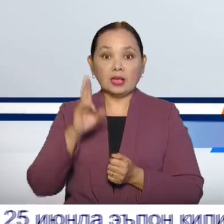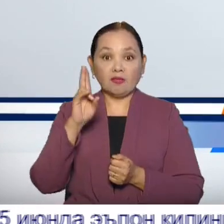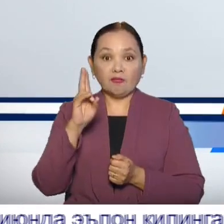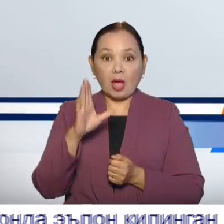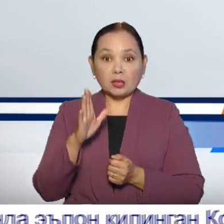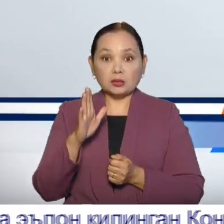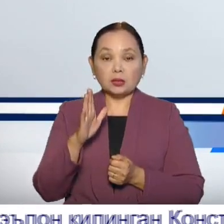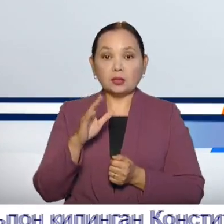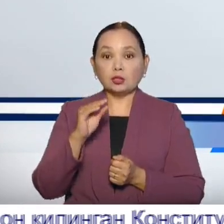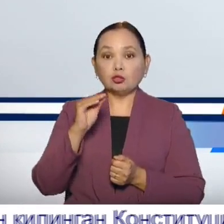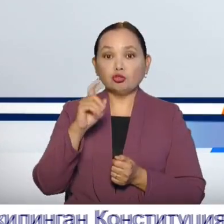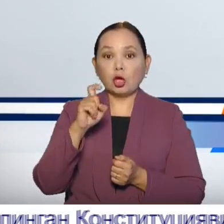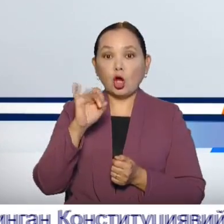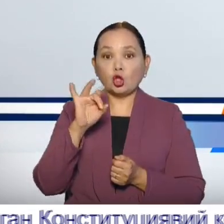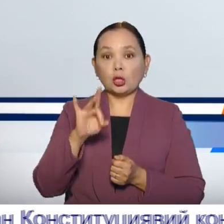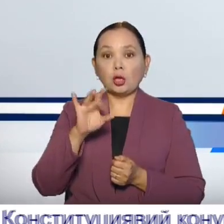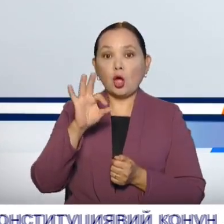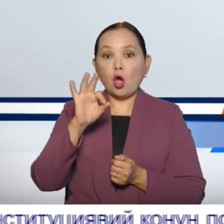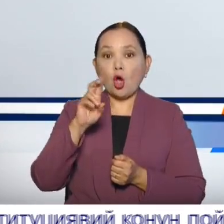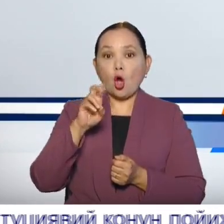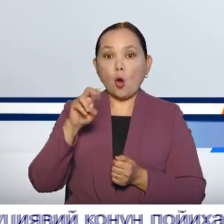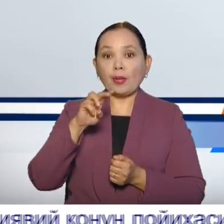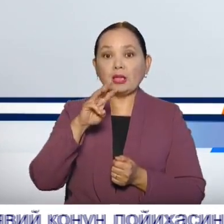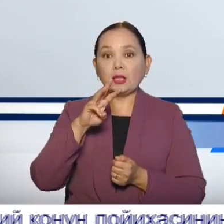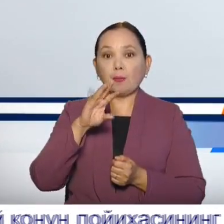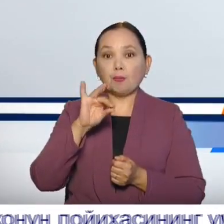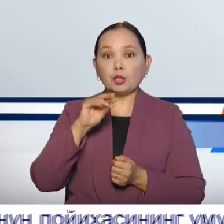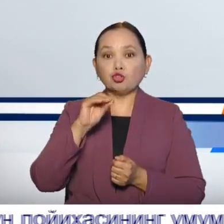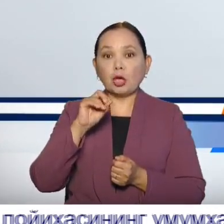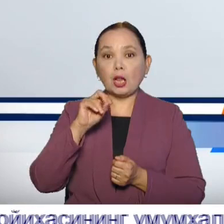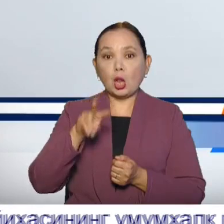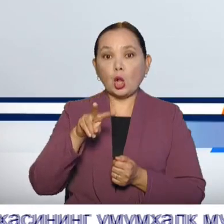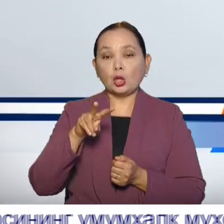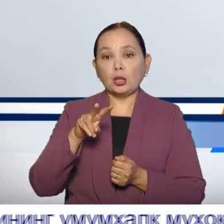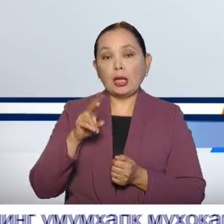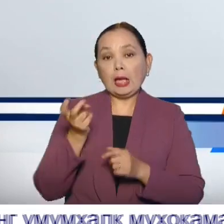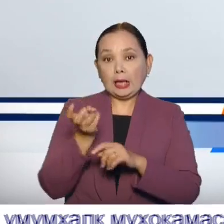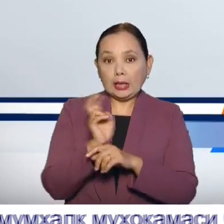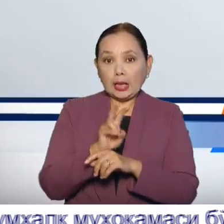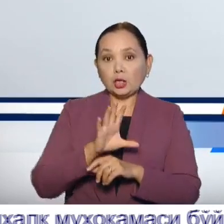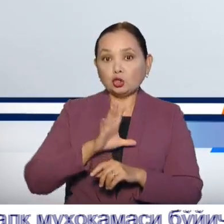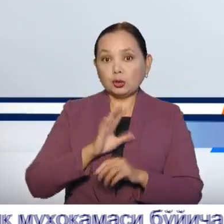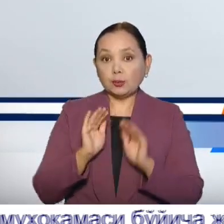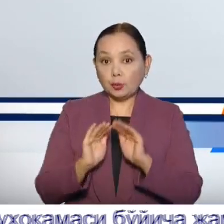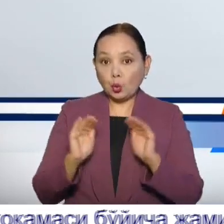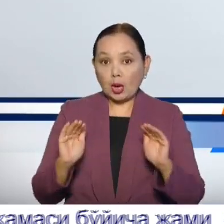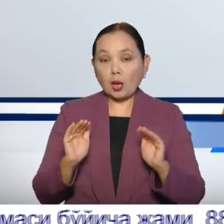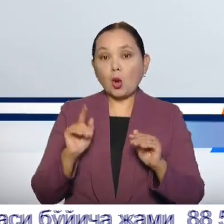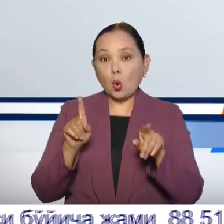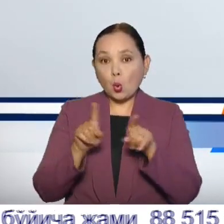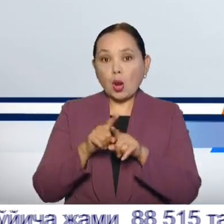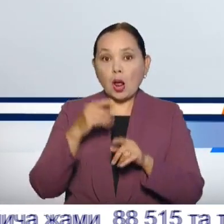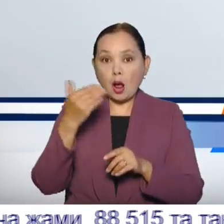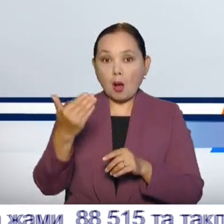Kvartiraga Jahongir, Og'abek, Mirjalol ismli ukalarimiz kirib kelishdi. Ular ham shu